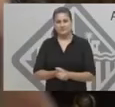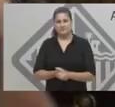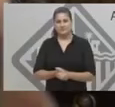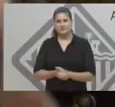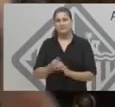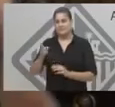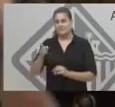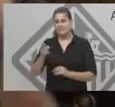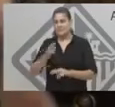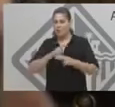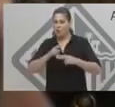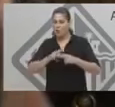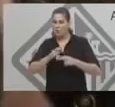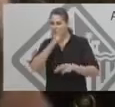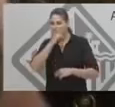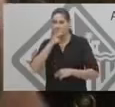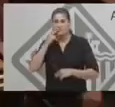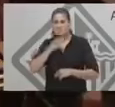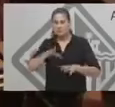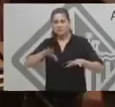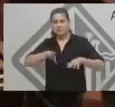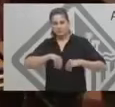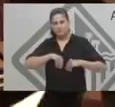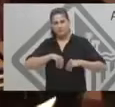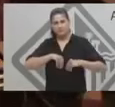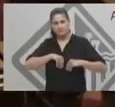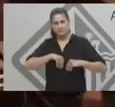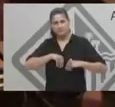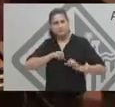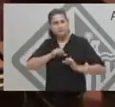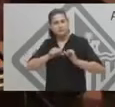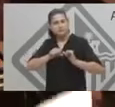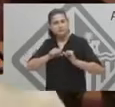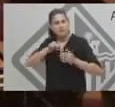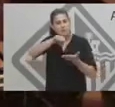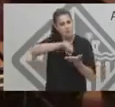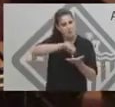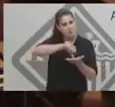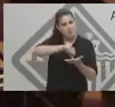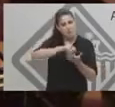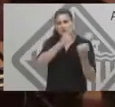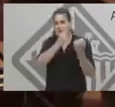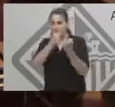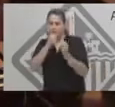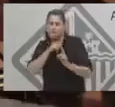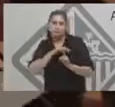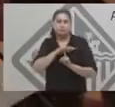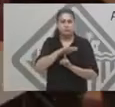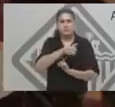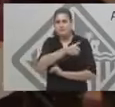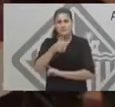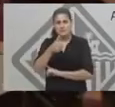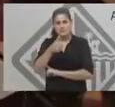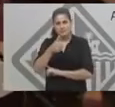el compromís polític en la ciutat de dur endavant les seves idees transformadores de la ciutat des de les institucions. Primer